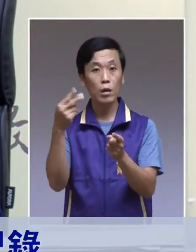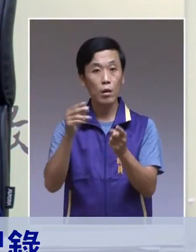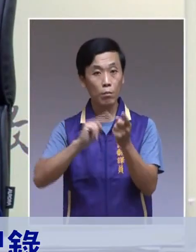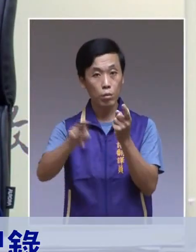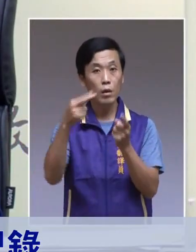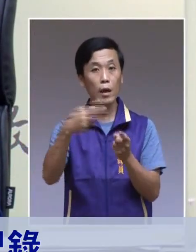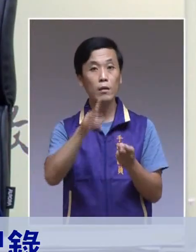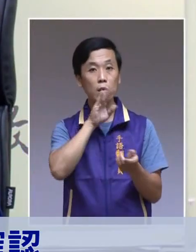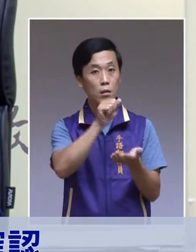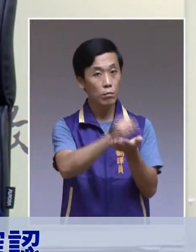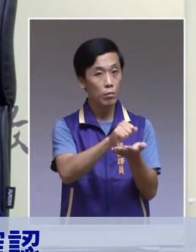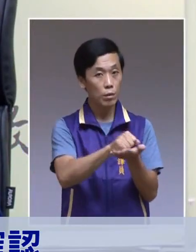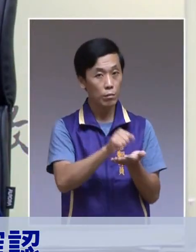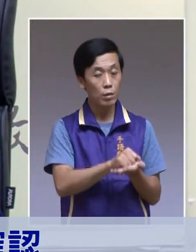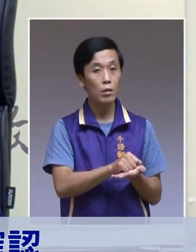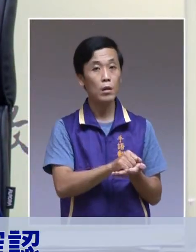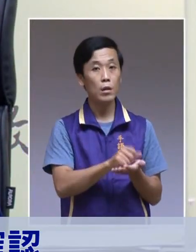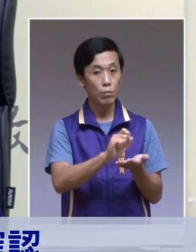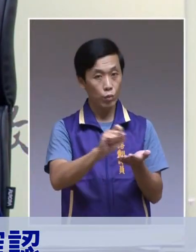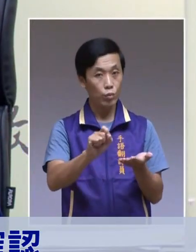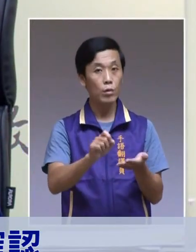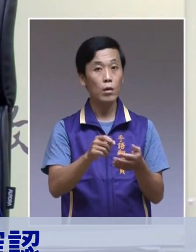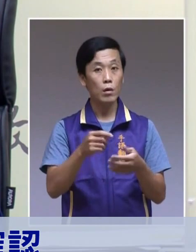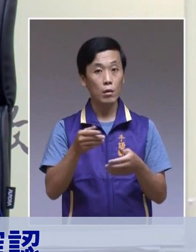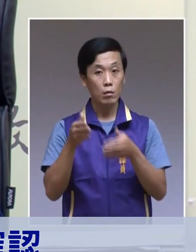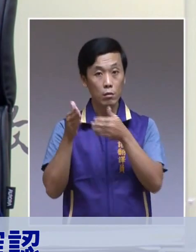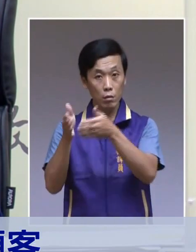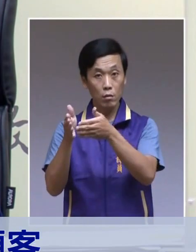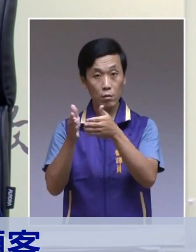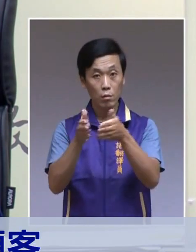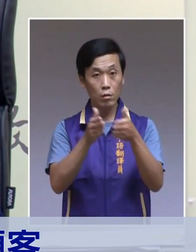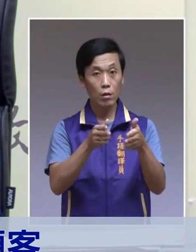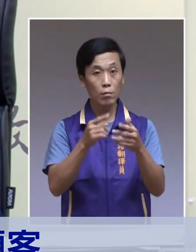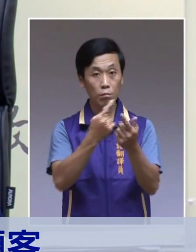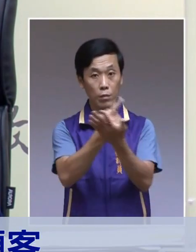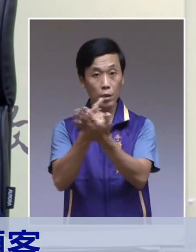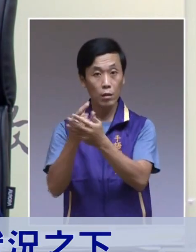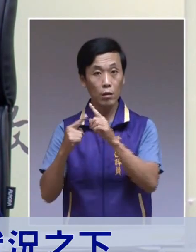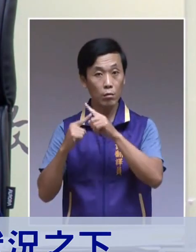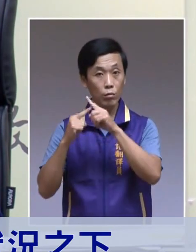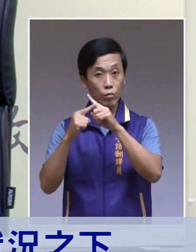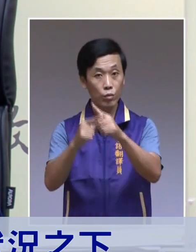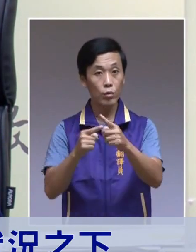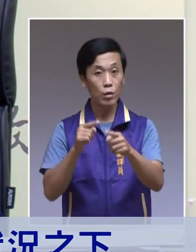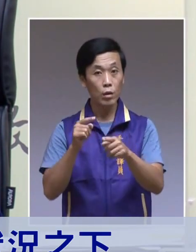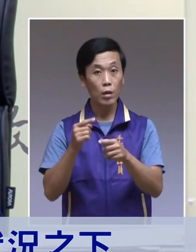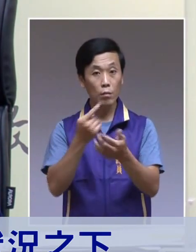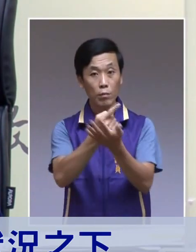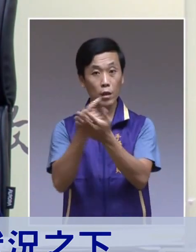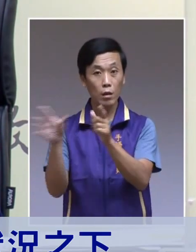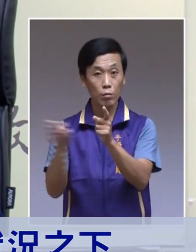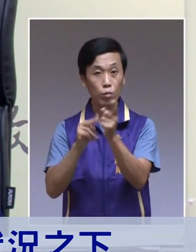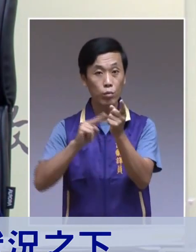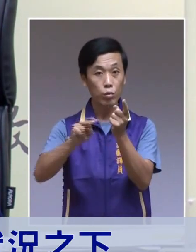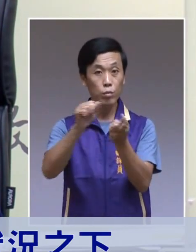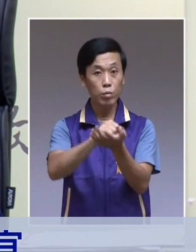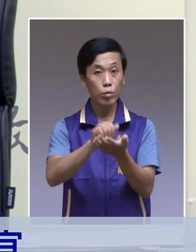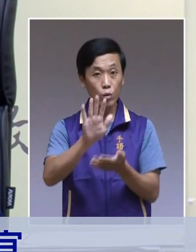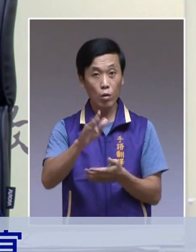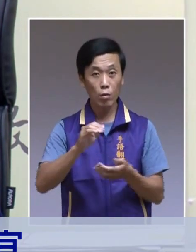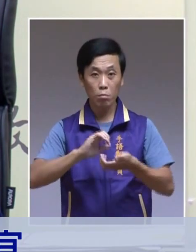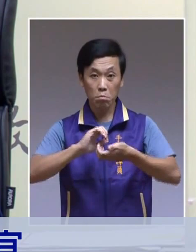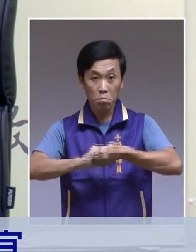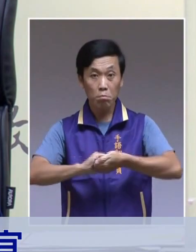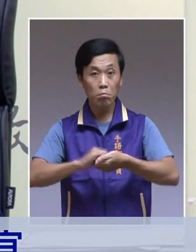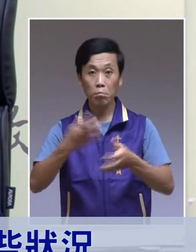录，那在没有办法确认。每一个到场的顾客都有进行10连制的状况之下，只要有未